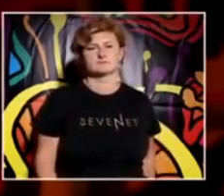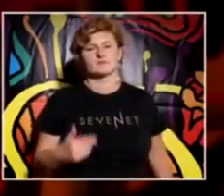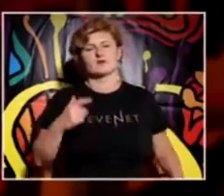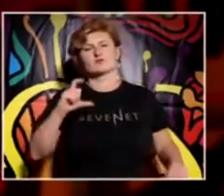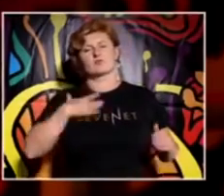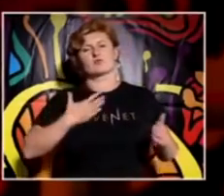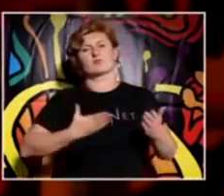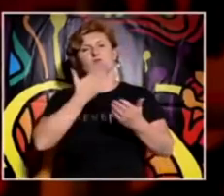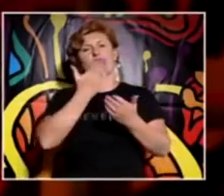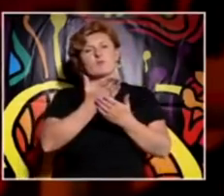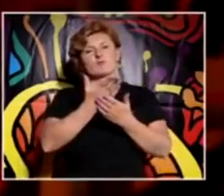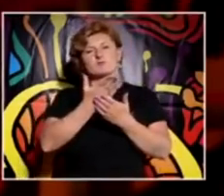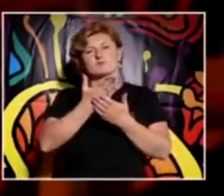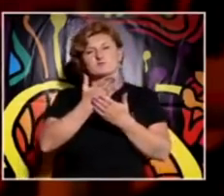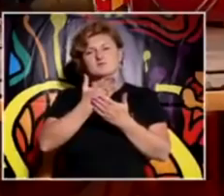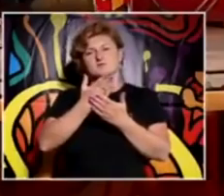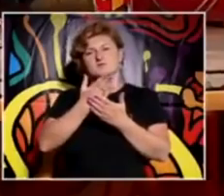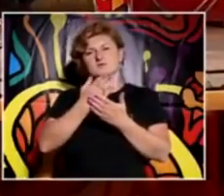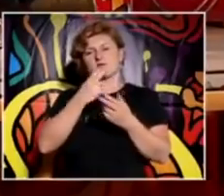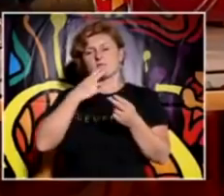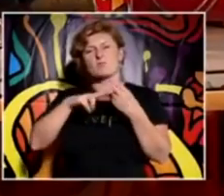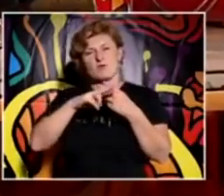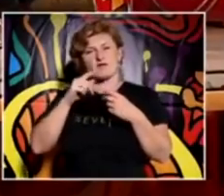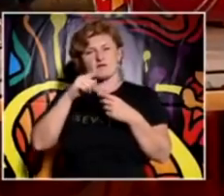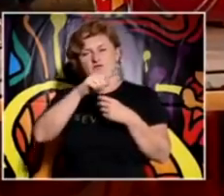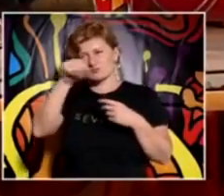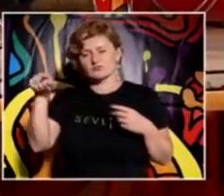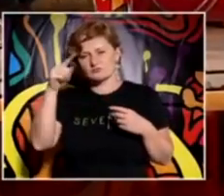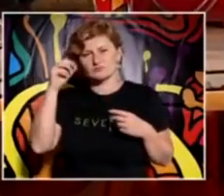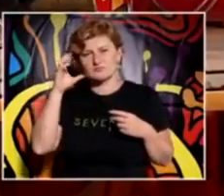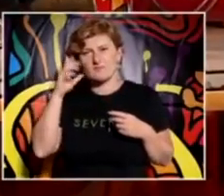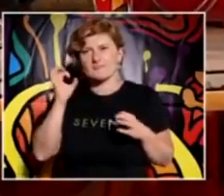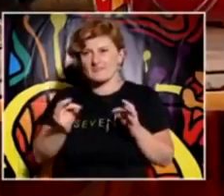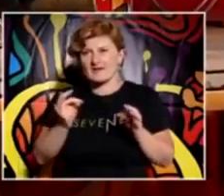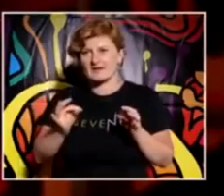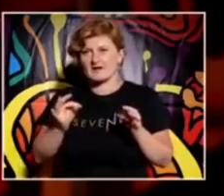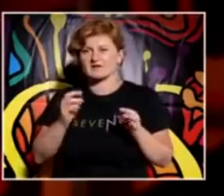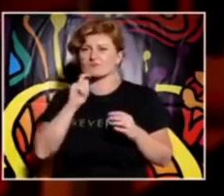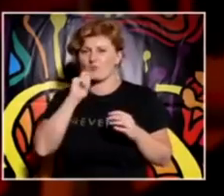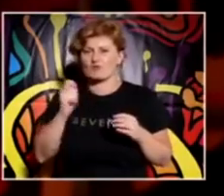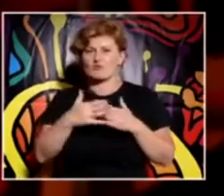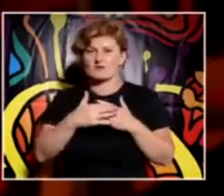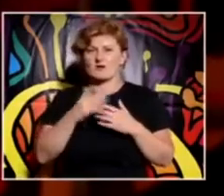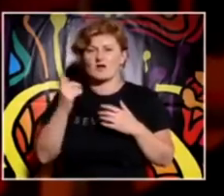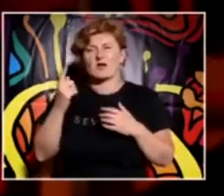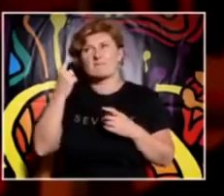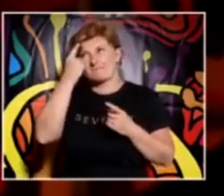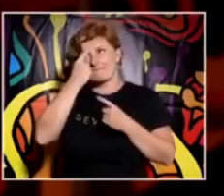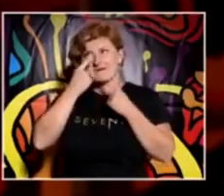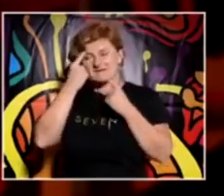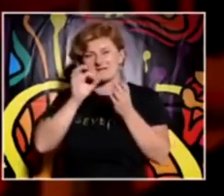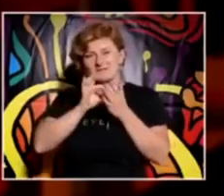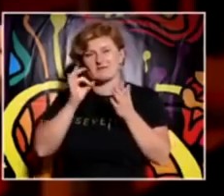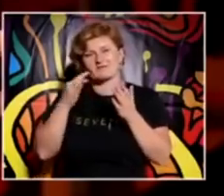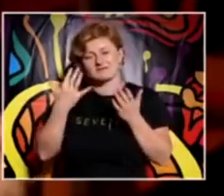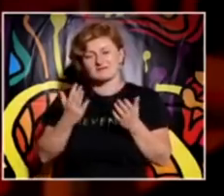słuchaczom. Ponieważ teraz jesteście w podróży w miarę blisko, nie zapuszczacie się gdzieś daleko w świat, ale pewnie myślicie sobie o tym, żeby gdzieś tam ruszyć.